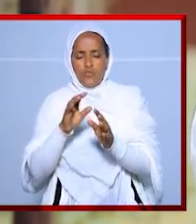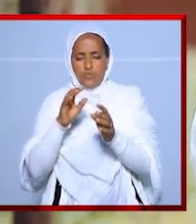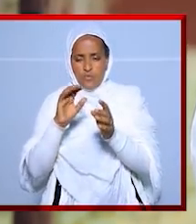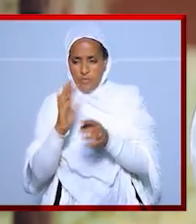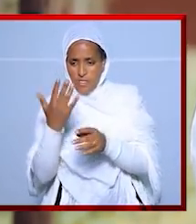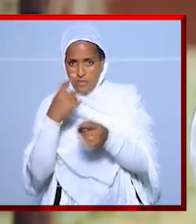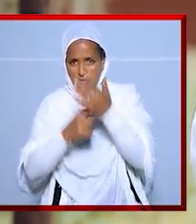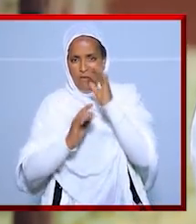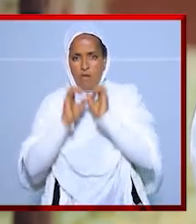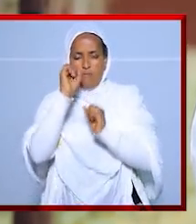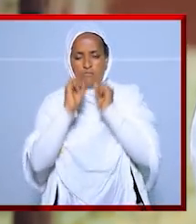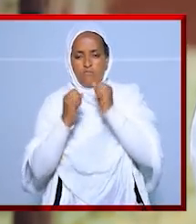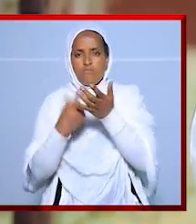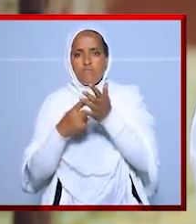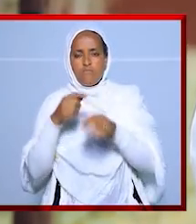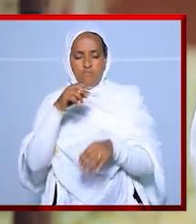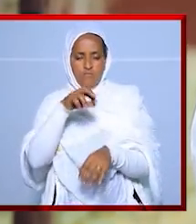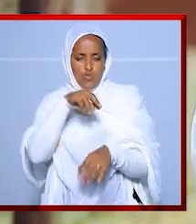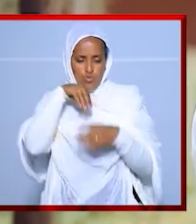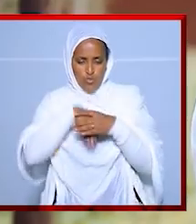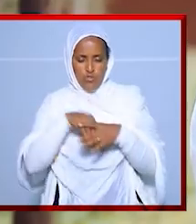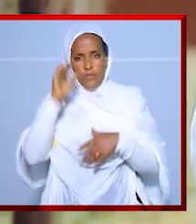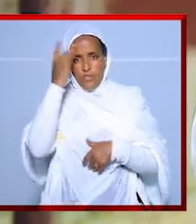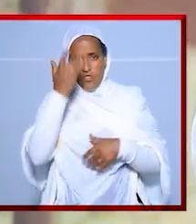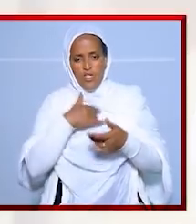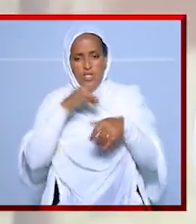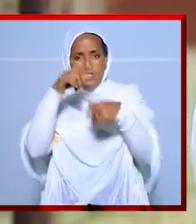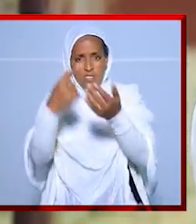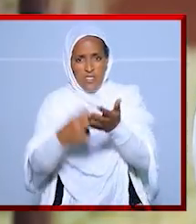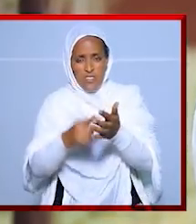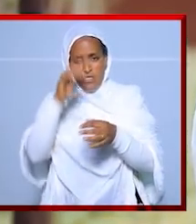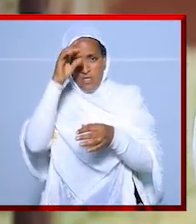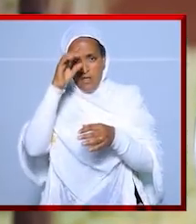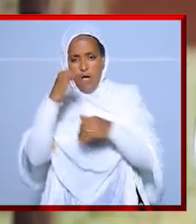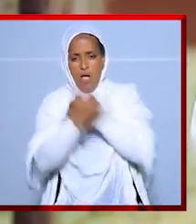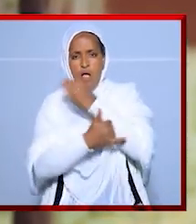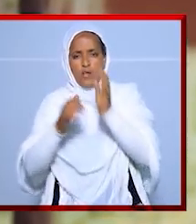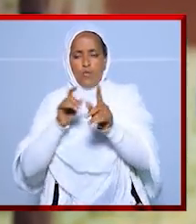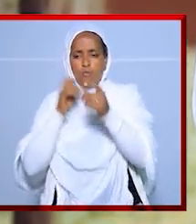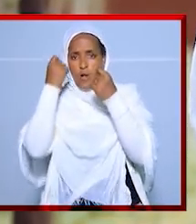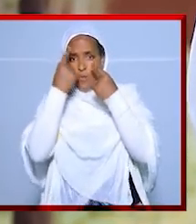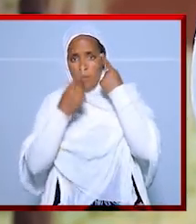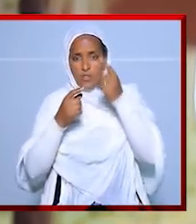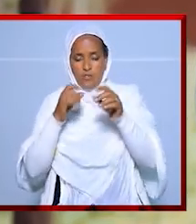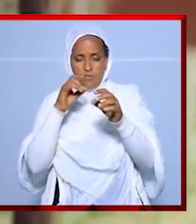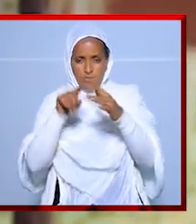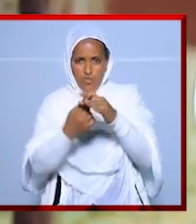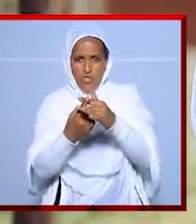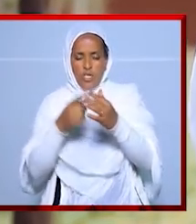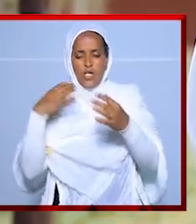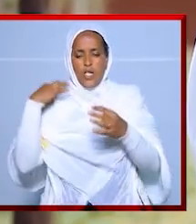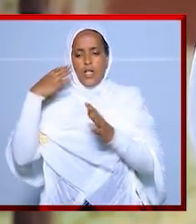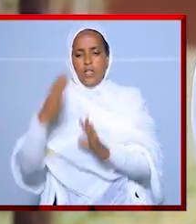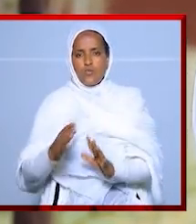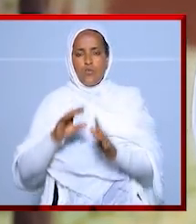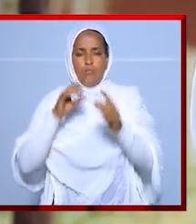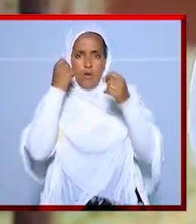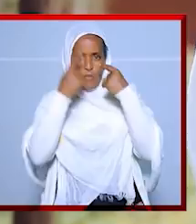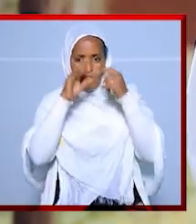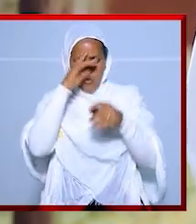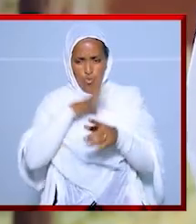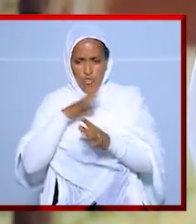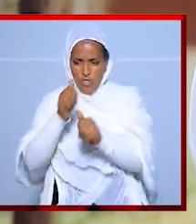መንፈሳዊ ረቂቅ መሳሪያዎች የምንዋጋው የምንታከመው ውስጣዊ በሽታ አለ። ስለዚህ ሀገራዊ መግባባት የሚጀመረው ከግለሰባዊ መግባባት